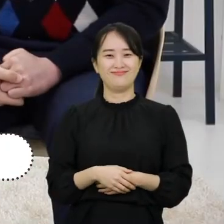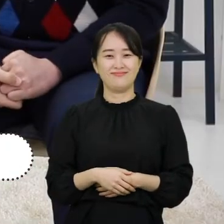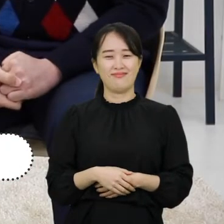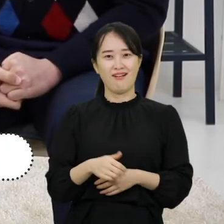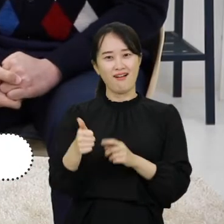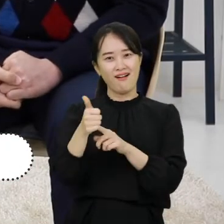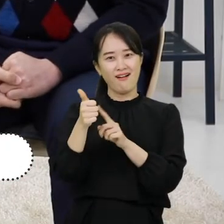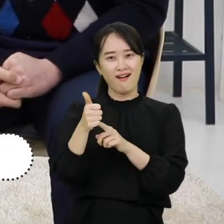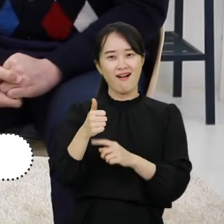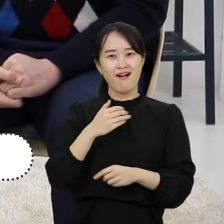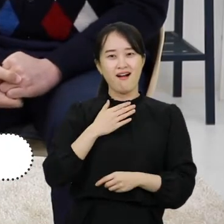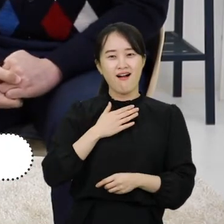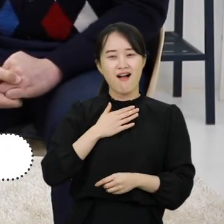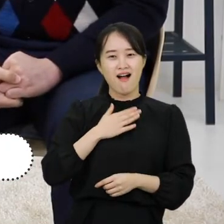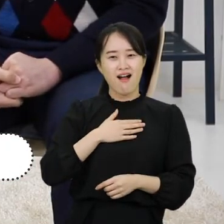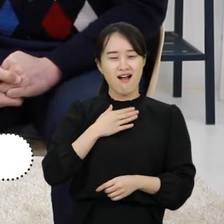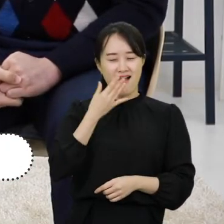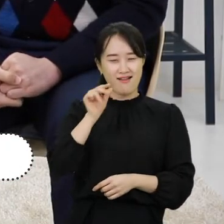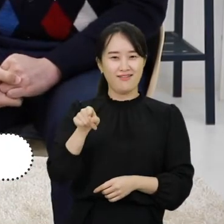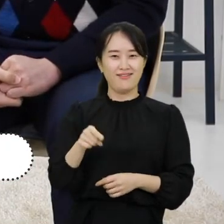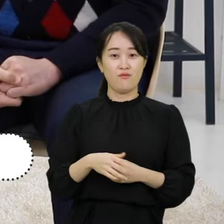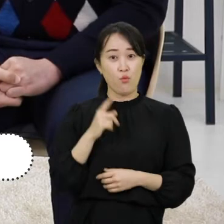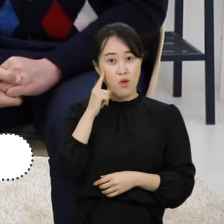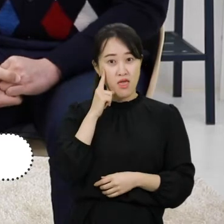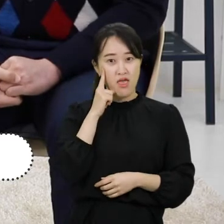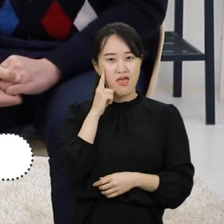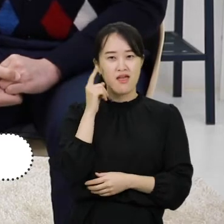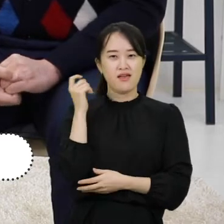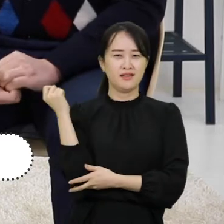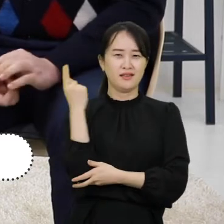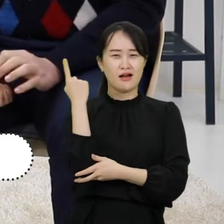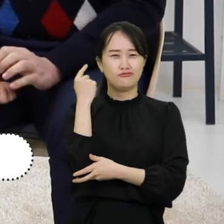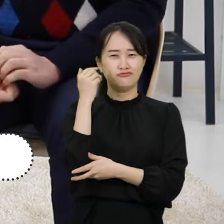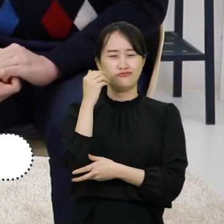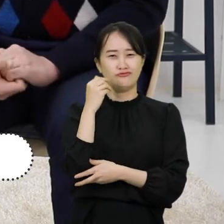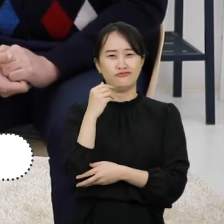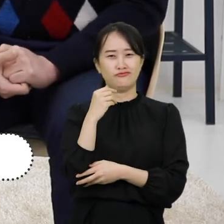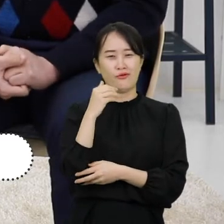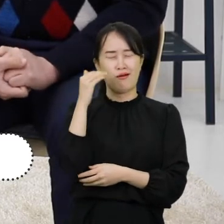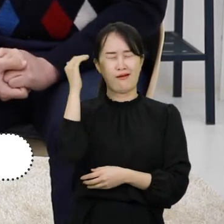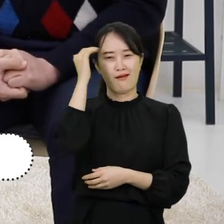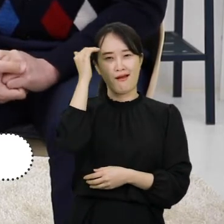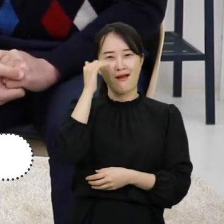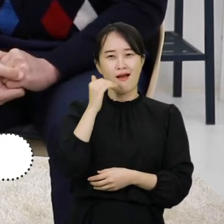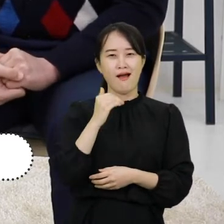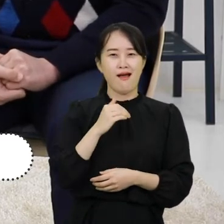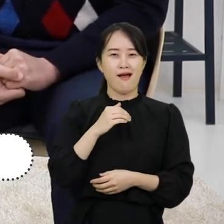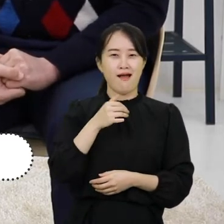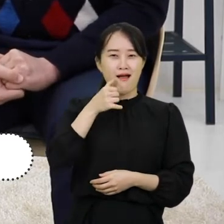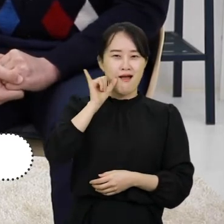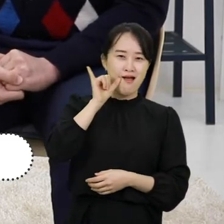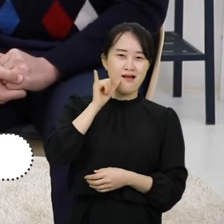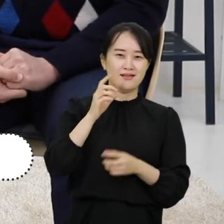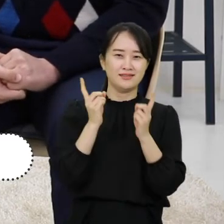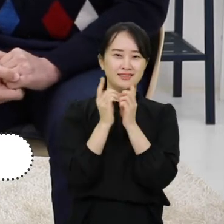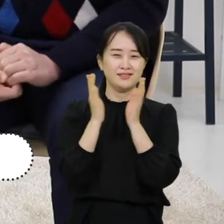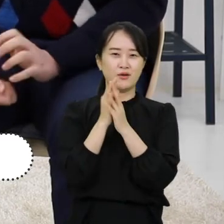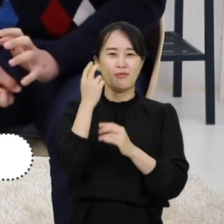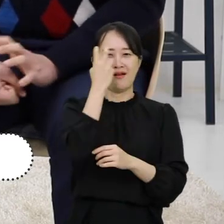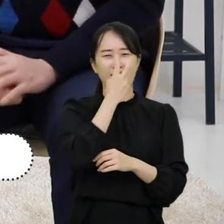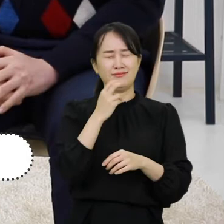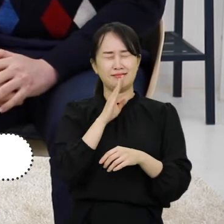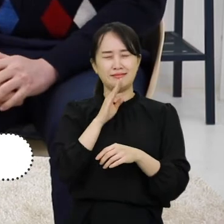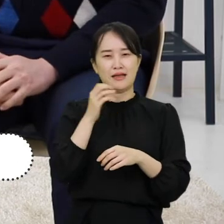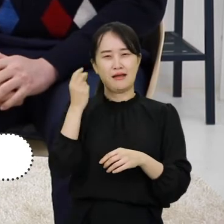씨가 이걸 알 수밖에 없는 게 우리 창훈 씨가 야구광이시잖아요. 그래서 정말 직접 관람을 정말 자주 하세요.